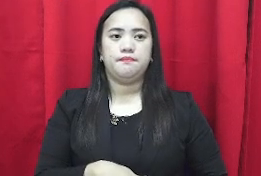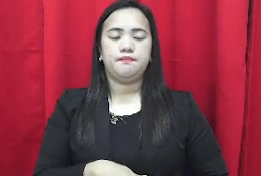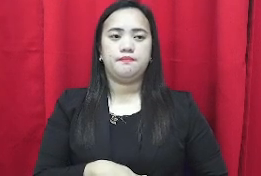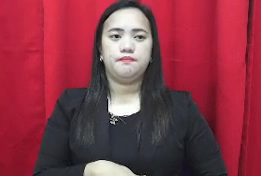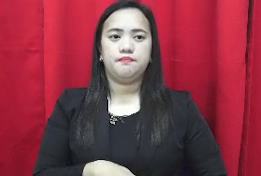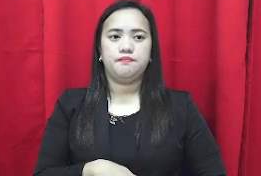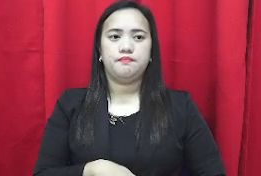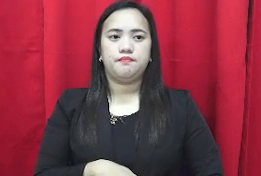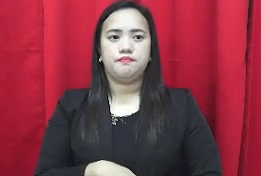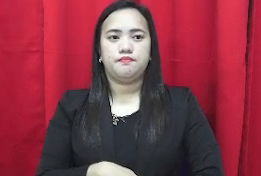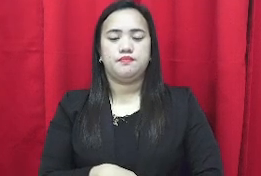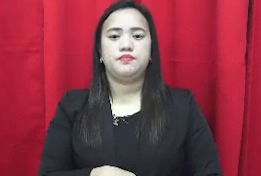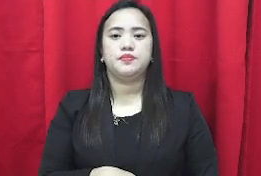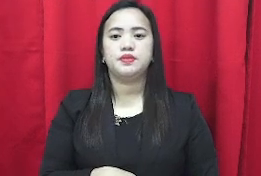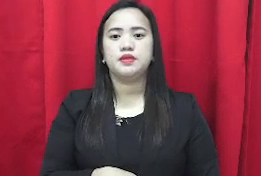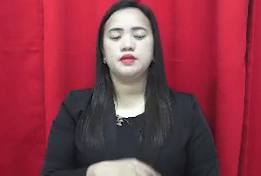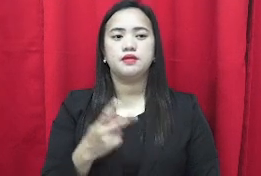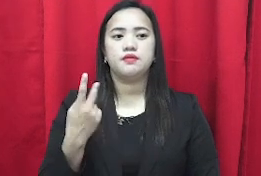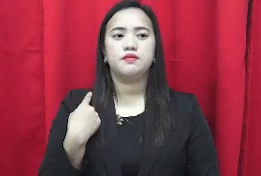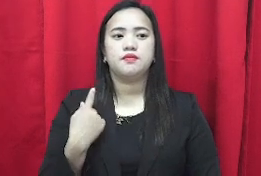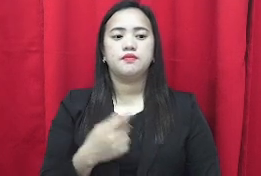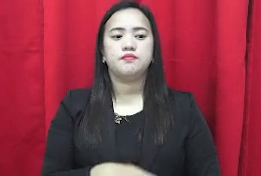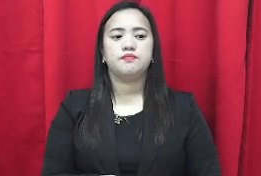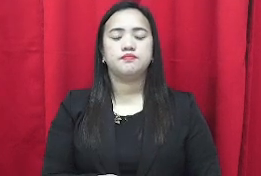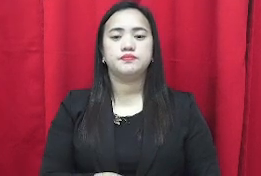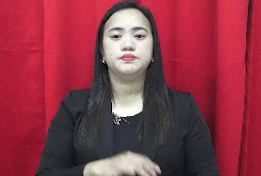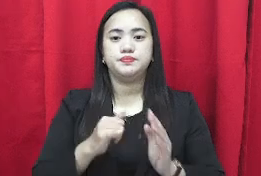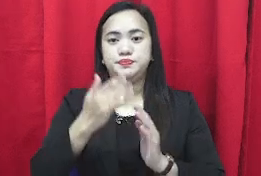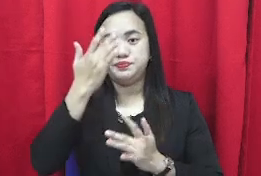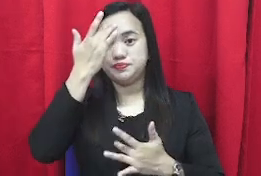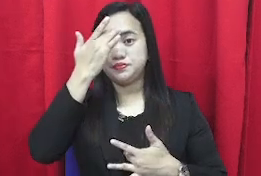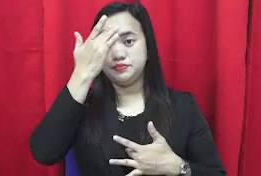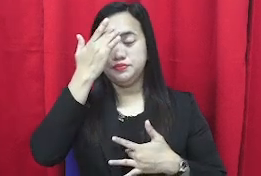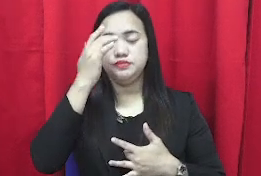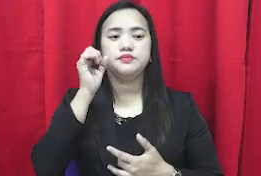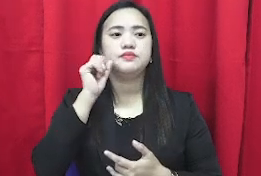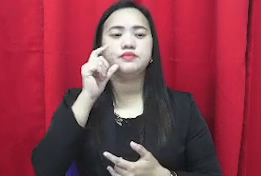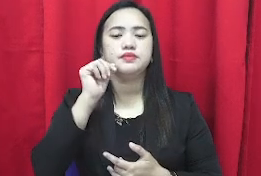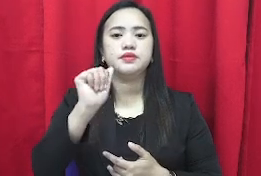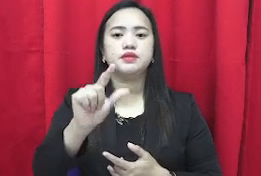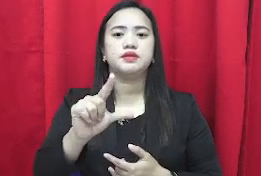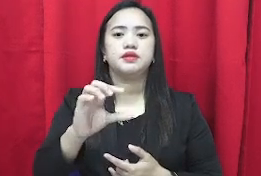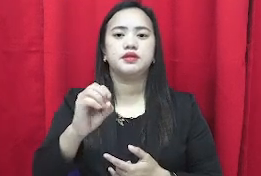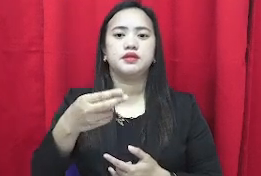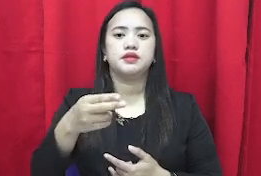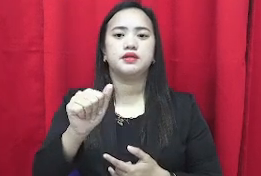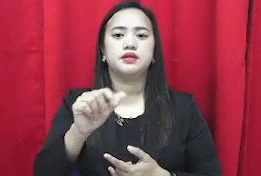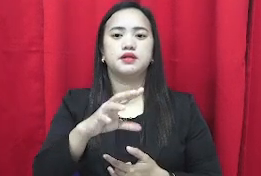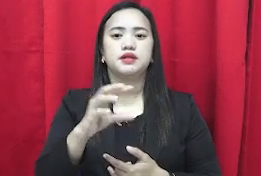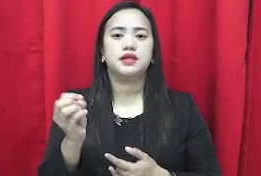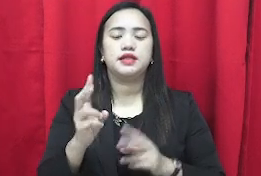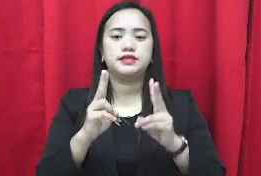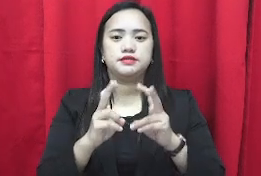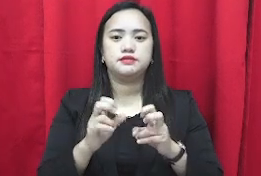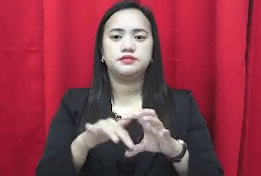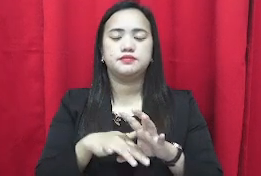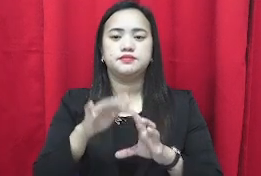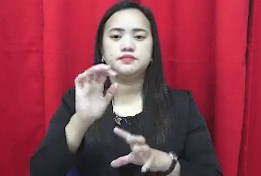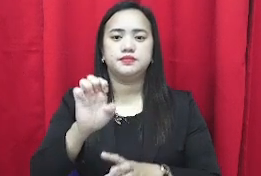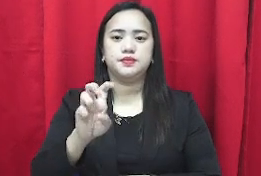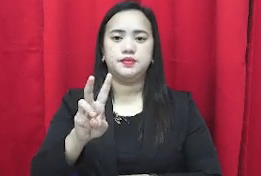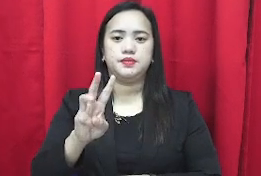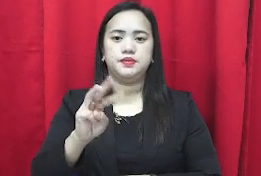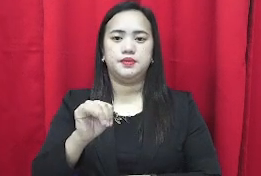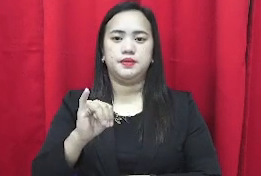nilalagnat di kinaya so Pagaling ka anak at at ah Inom ka ng maraming tubig at ngayon din naman sayo Emil magandang